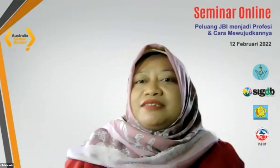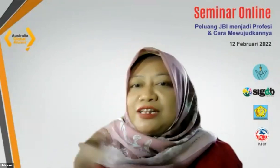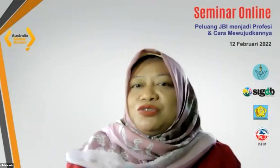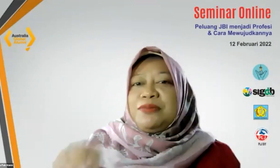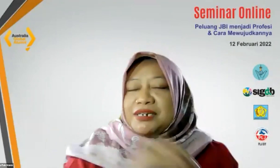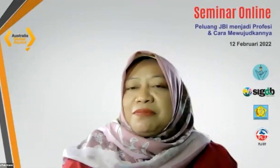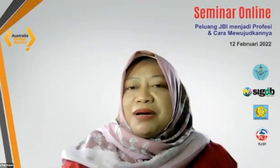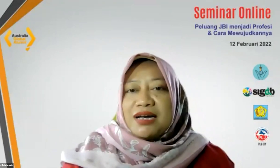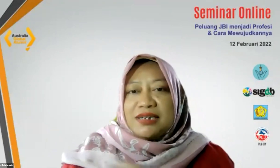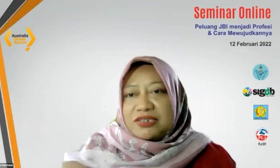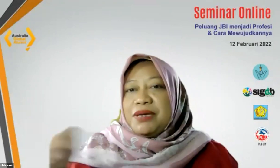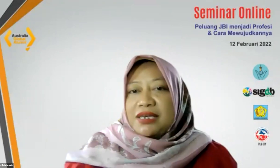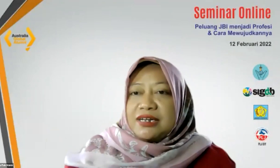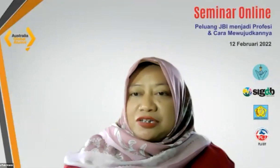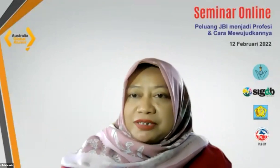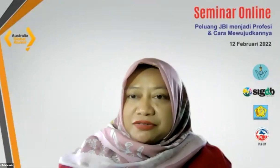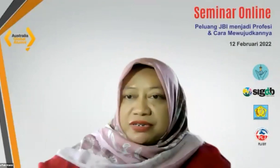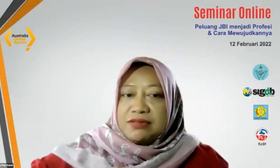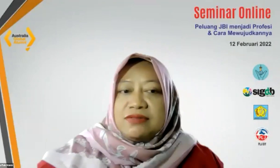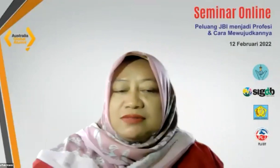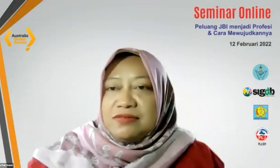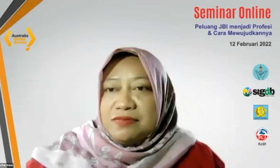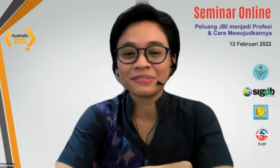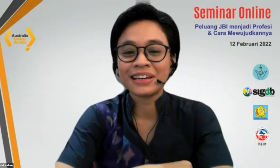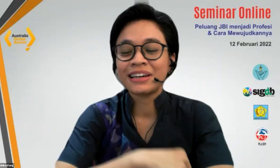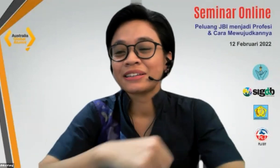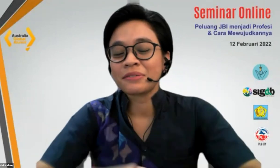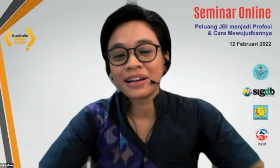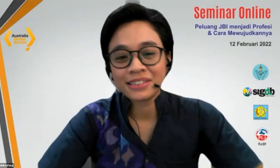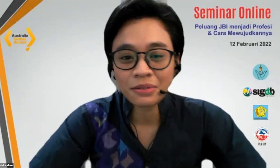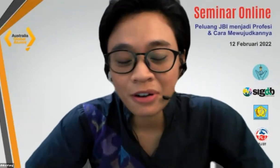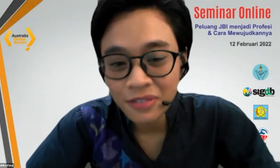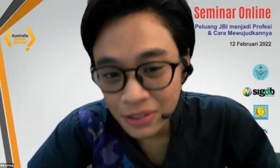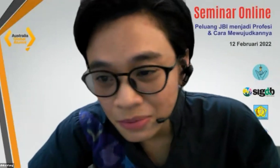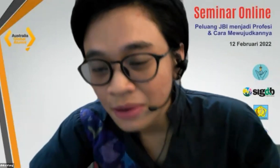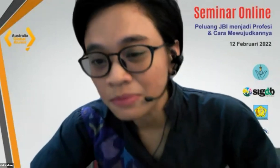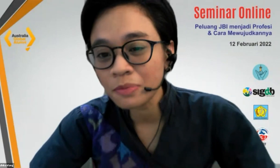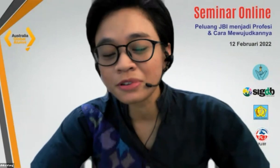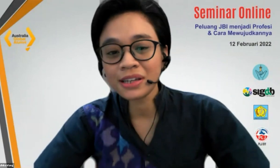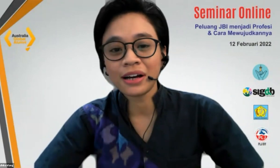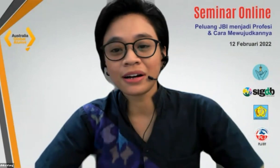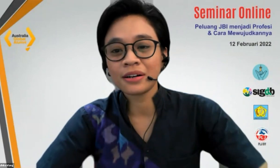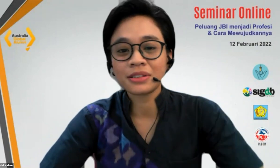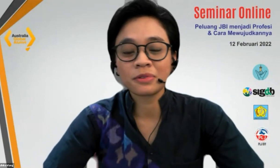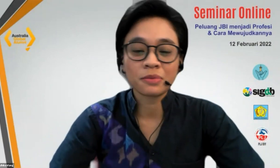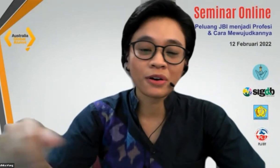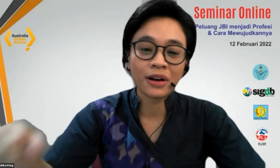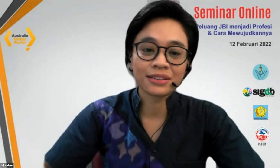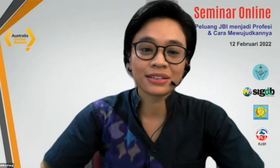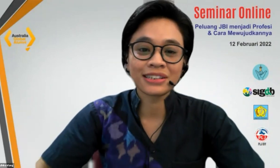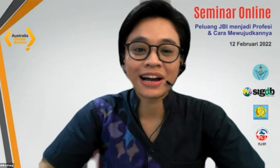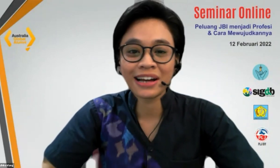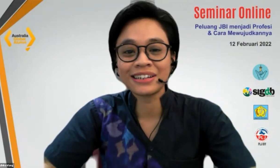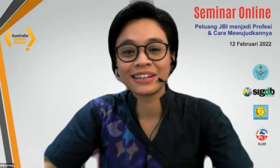Bisa nanti selanjutnya bisa dikembangkan untuk TPI Sya spesifik bye bye Terima kasih Bu Rafa bau Mbak Puri Atrium